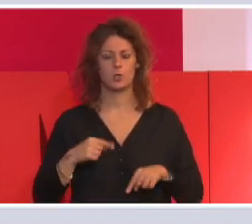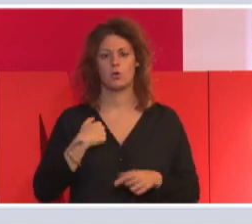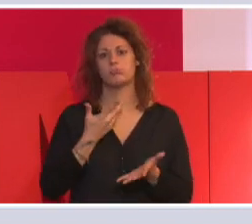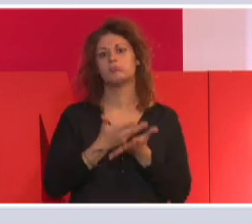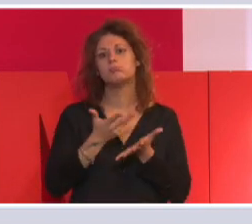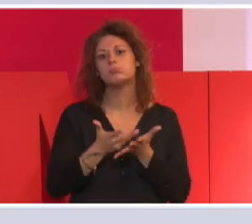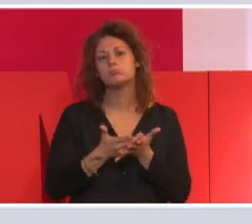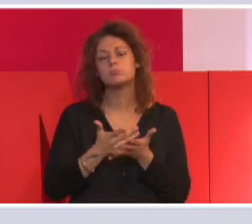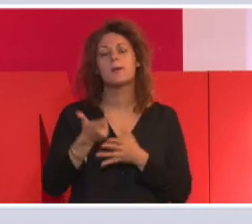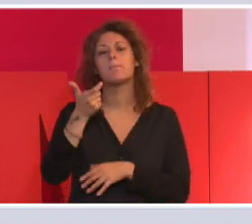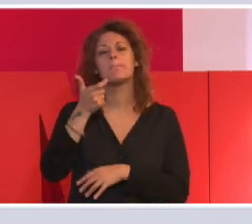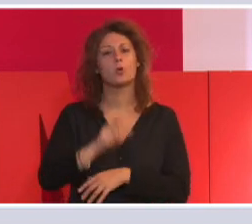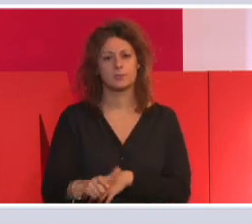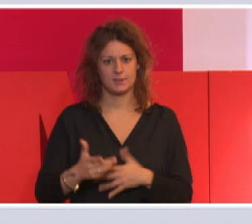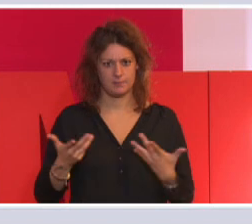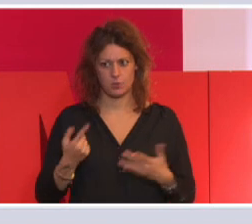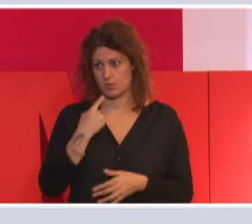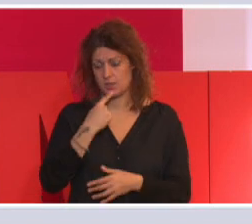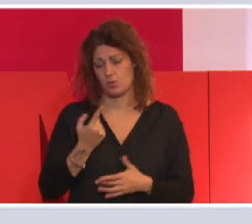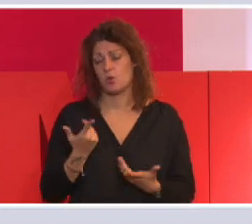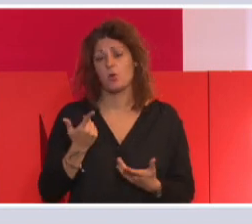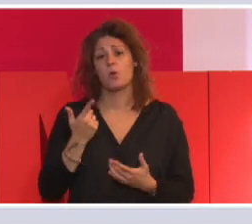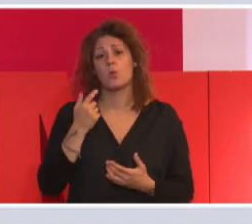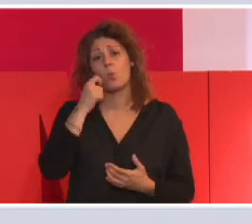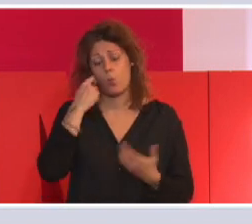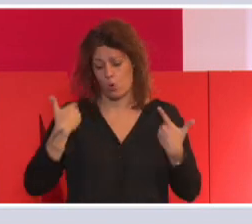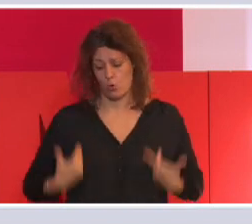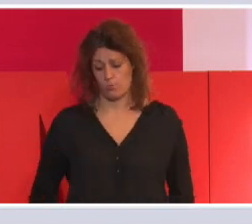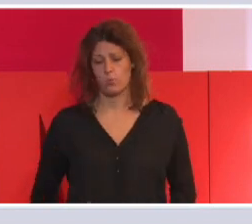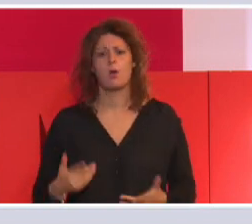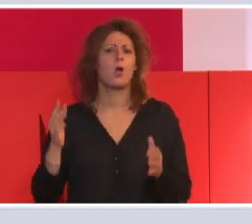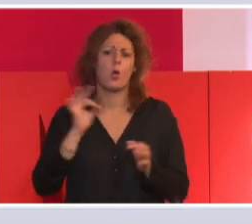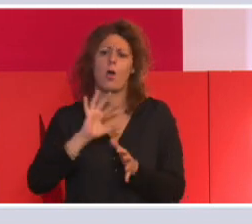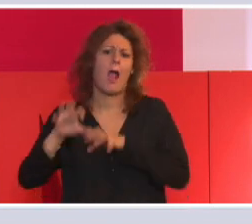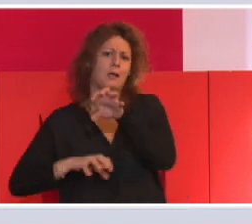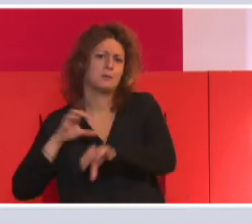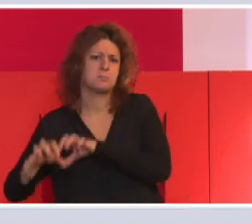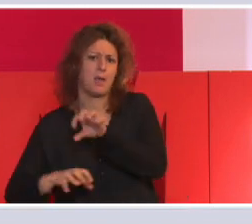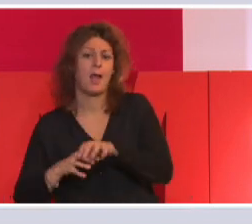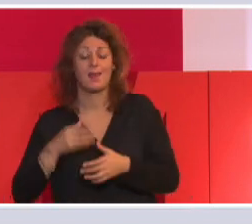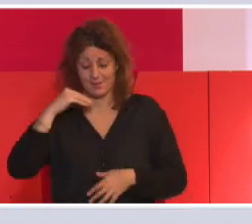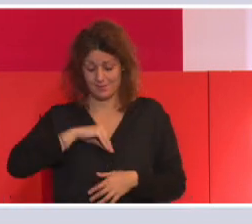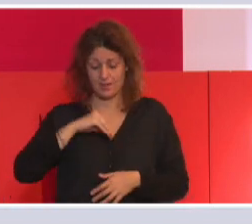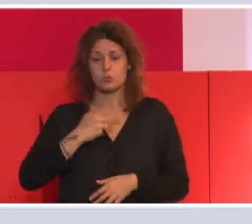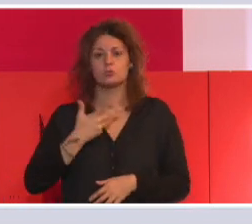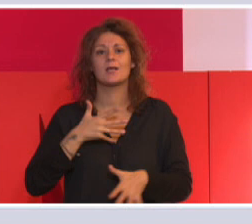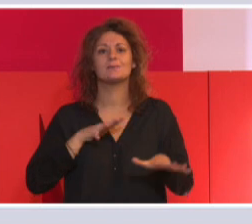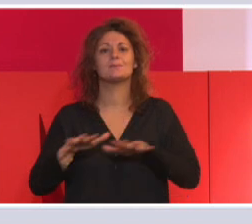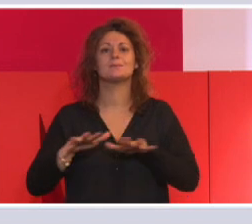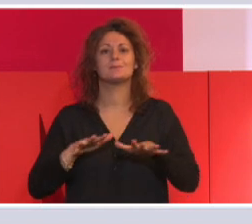ci permette di dire che la nostra specie anche altre specie animali hanno sviluppato dei sistemi biologici per garantirsi un